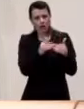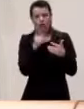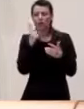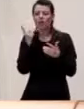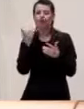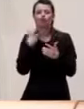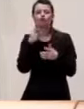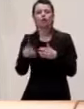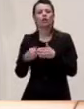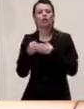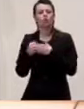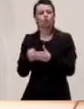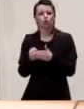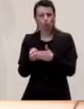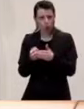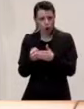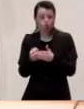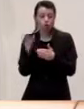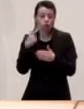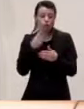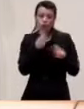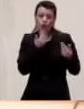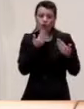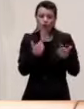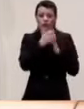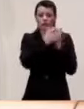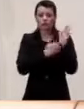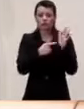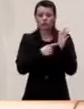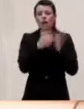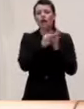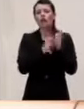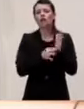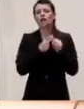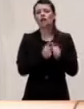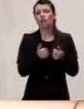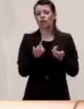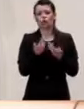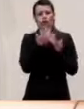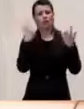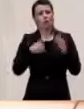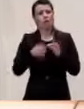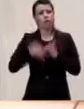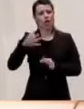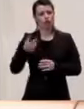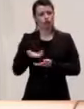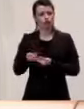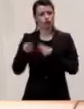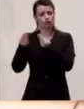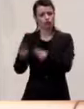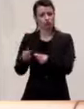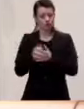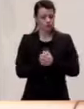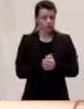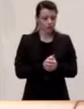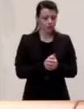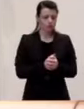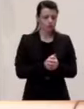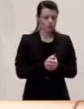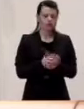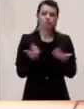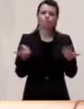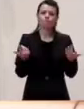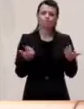supportato da indicazioni precise. Rispetto all'assistenza ai pazienti